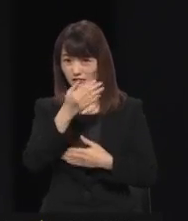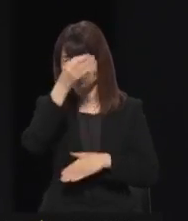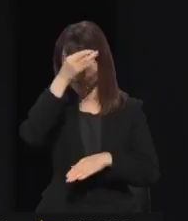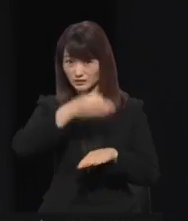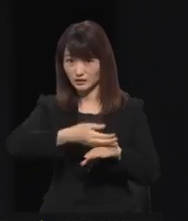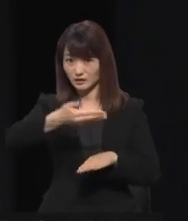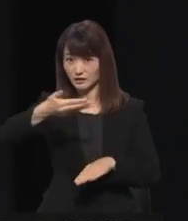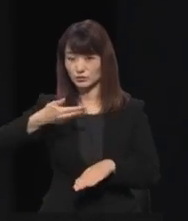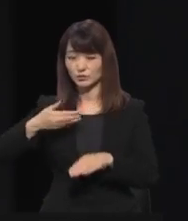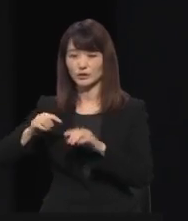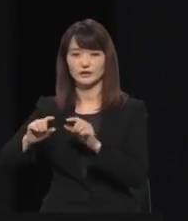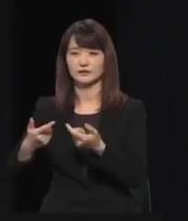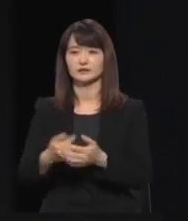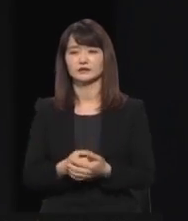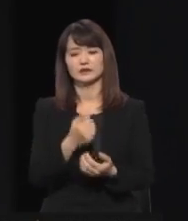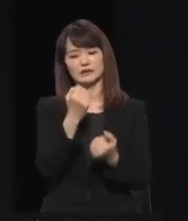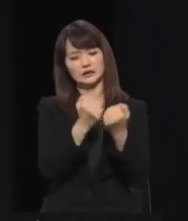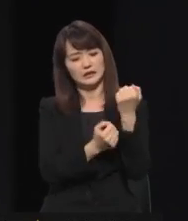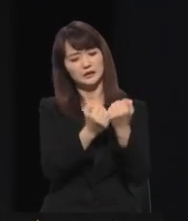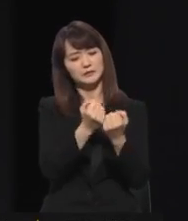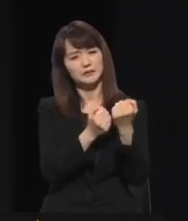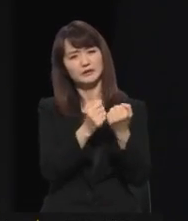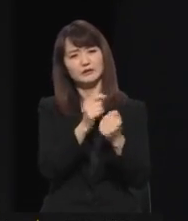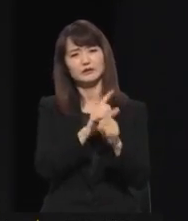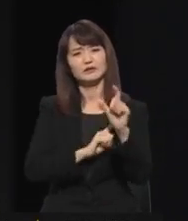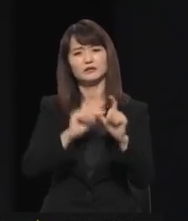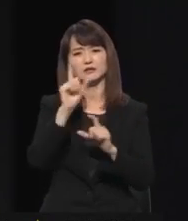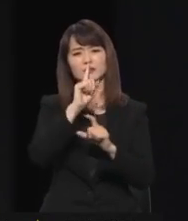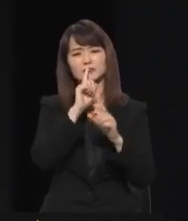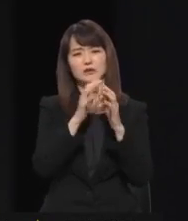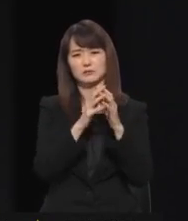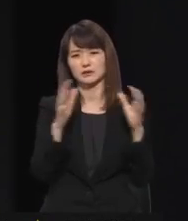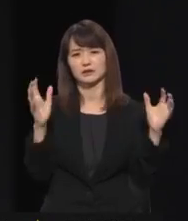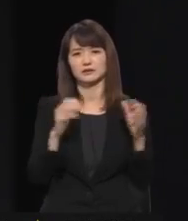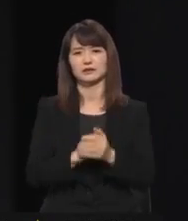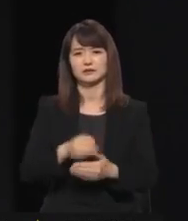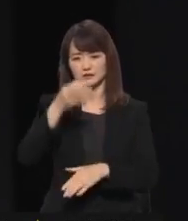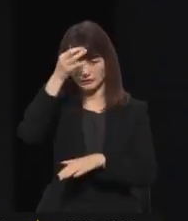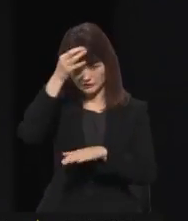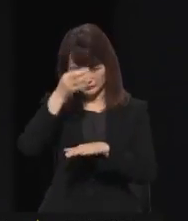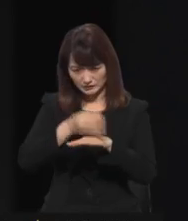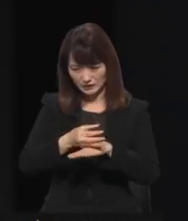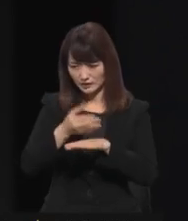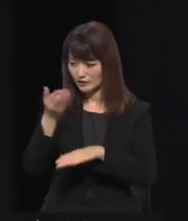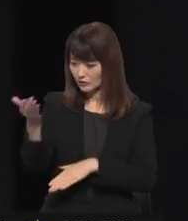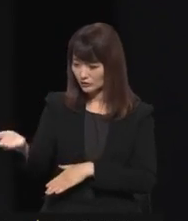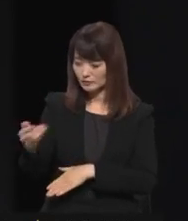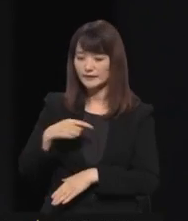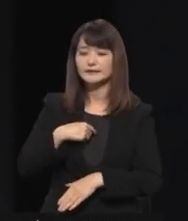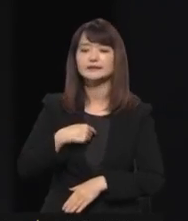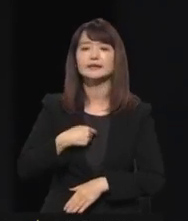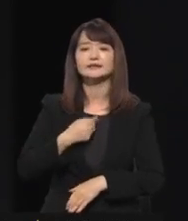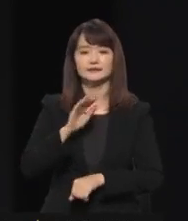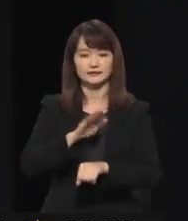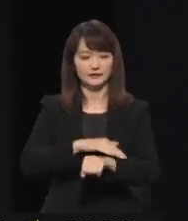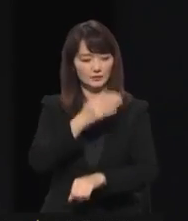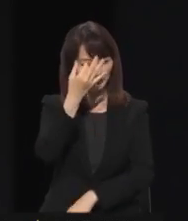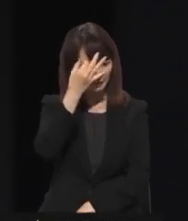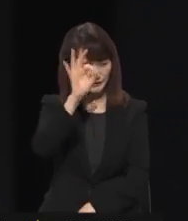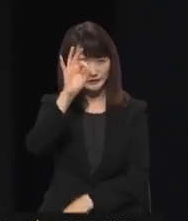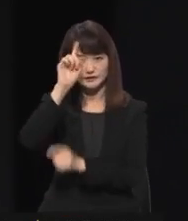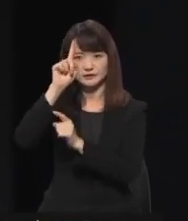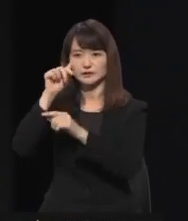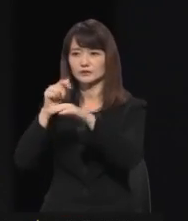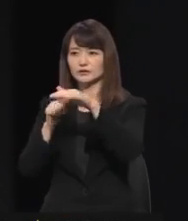해명을 하면 오히려 더 문제가 되고 사과를 하면 자신의 잘못을 인정하는 것이기 때문에 결국은 이준석